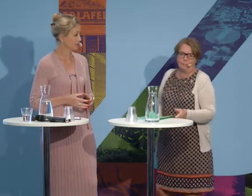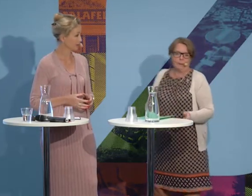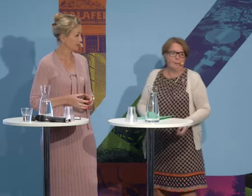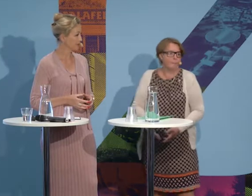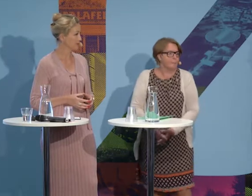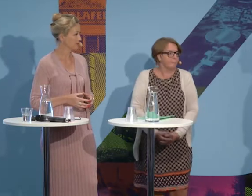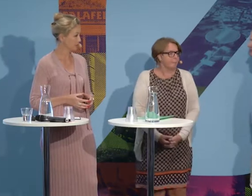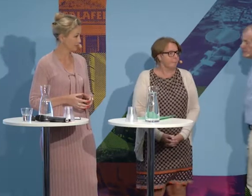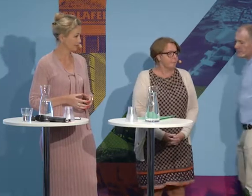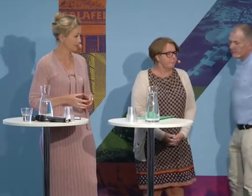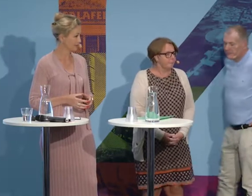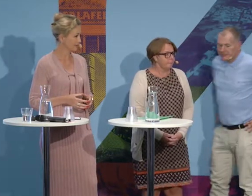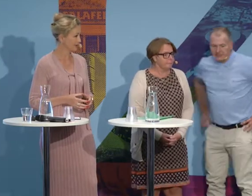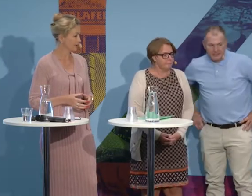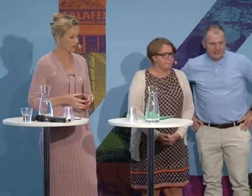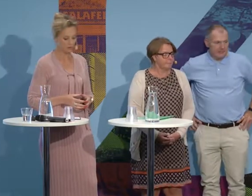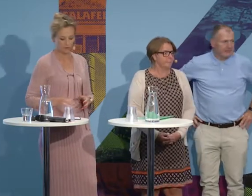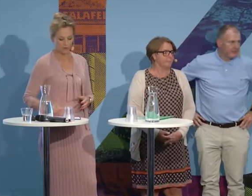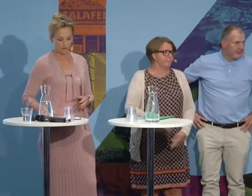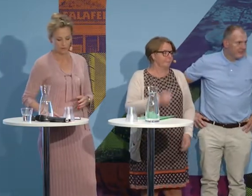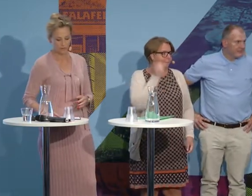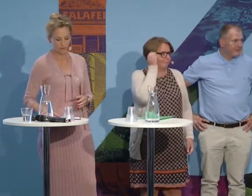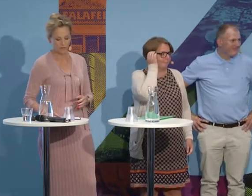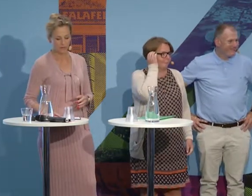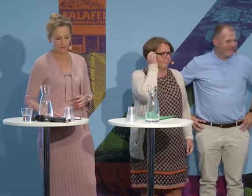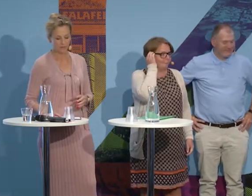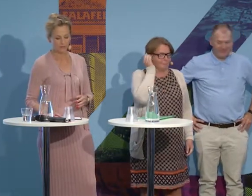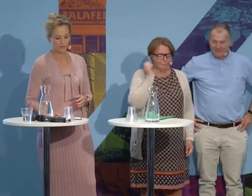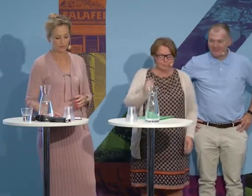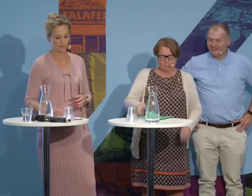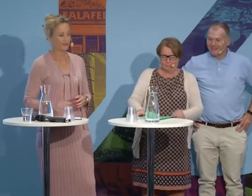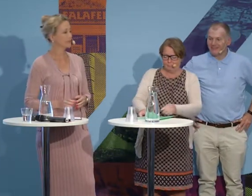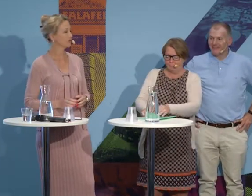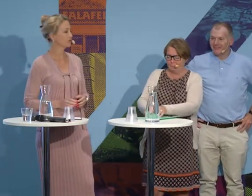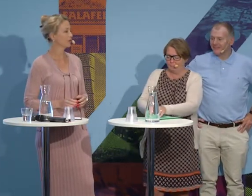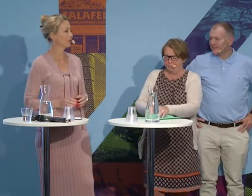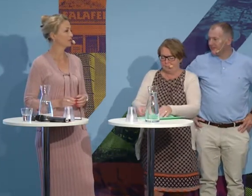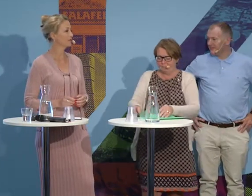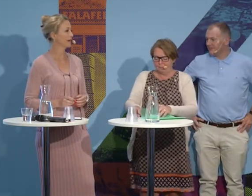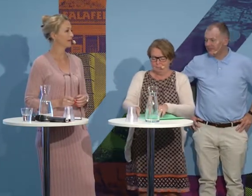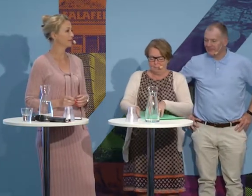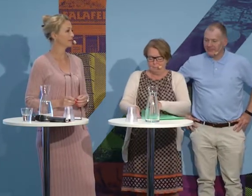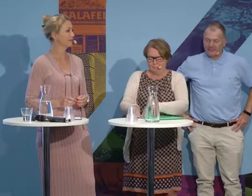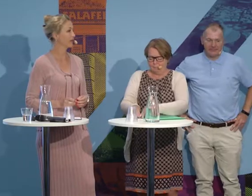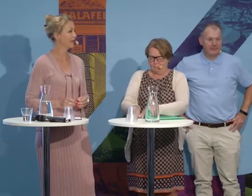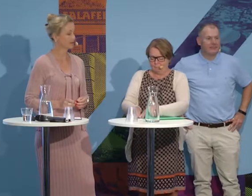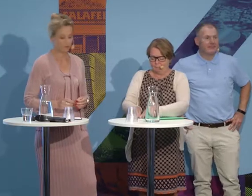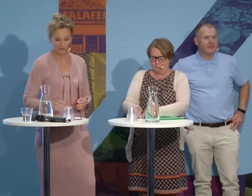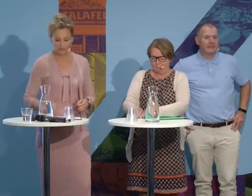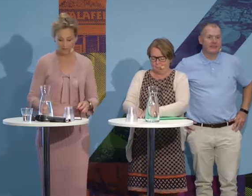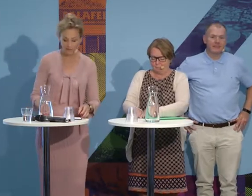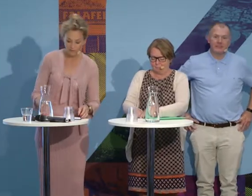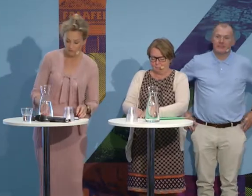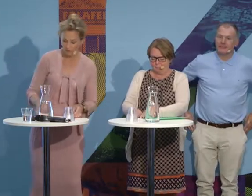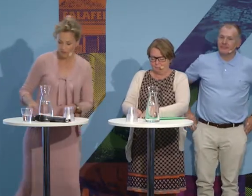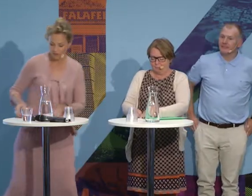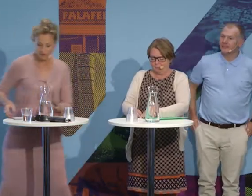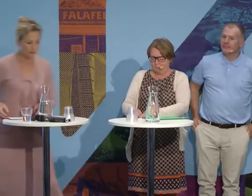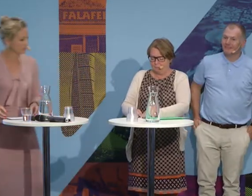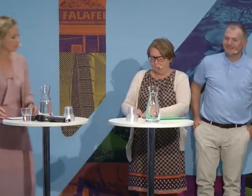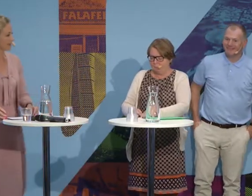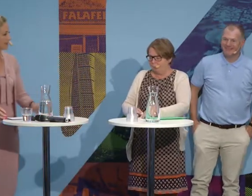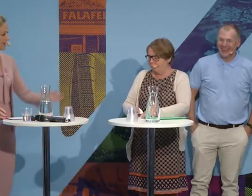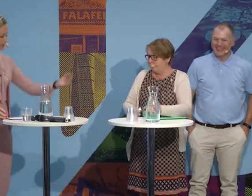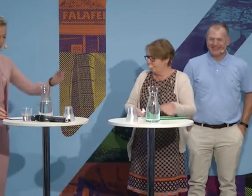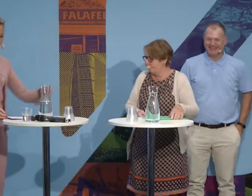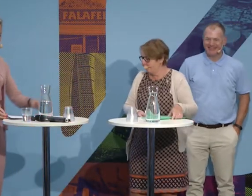ohälsa, SKL, Sveriges kommuner och landsting. Och vi har Jakob Adamovic, vice ordförande Sveriges förenade studentkårer.